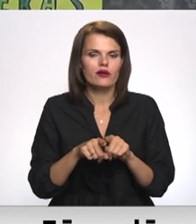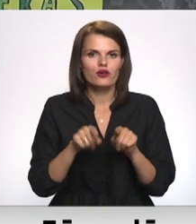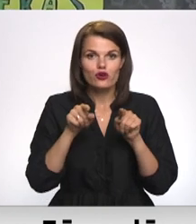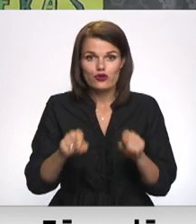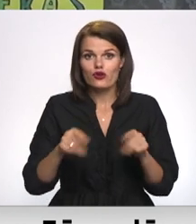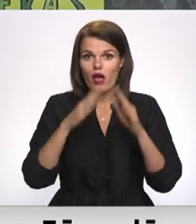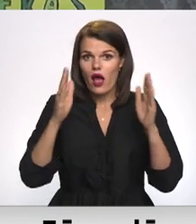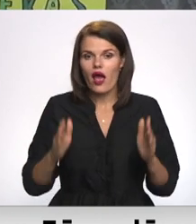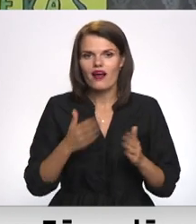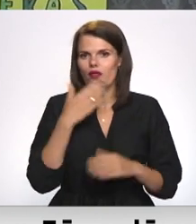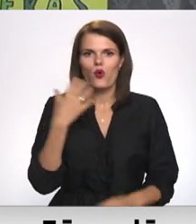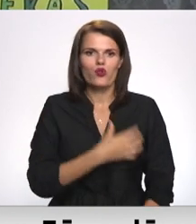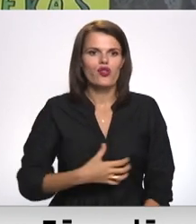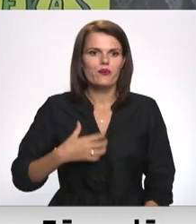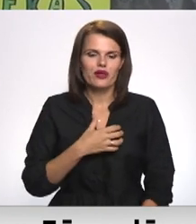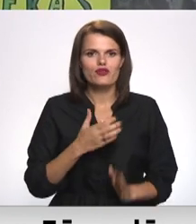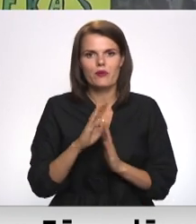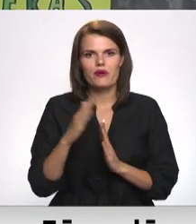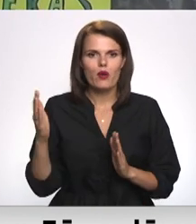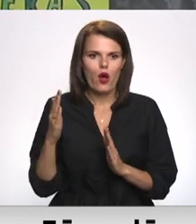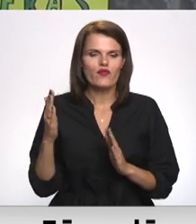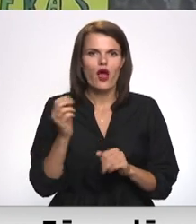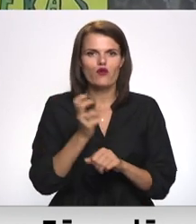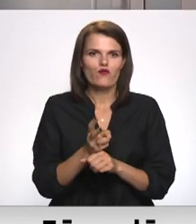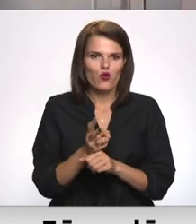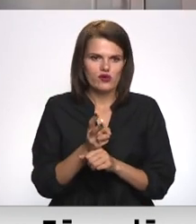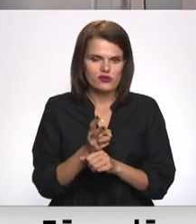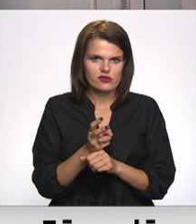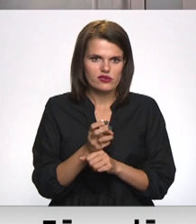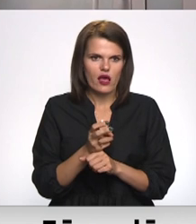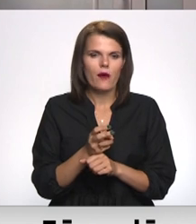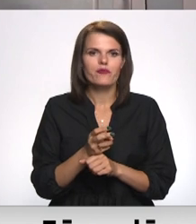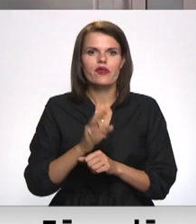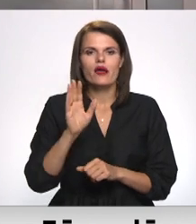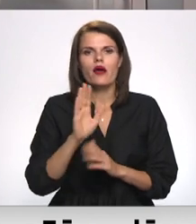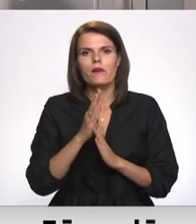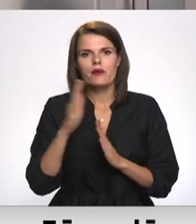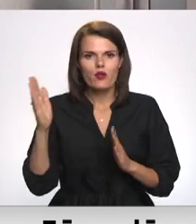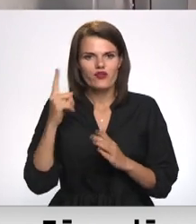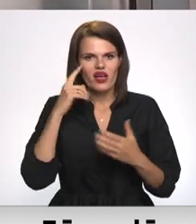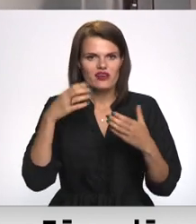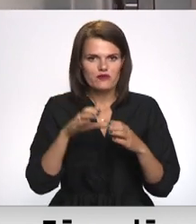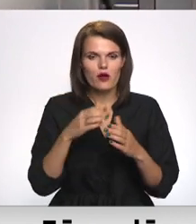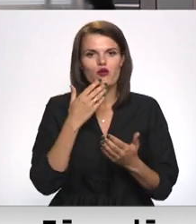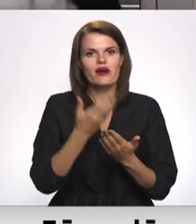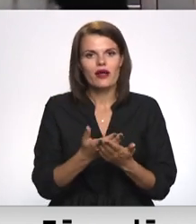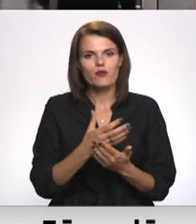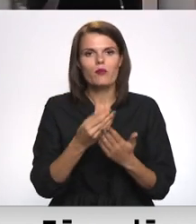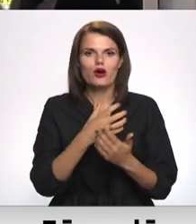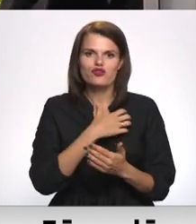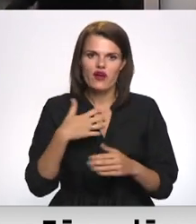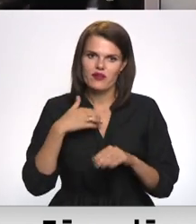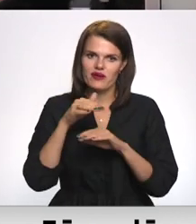šī ēka nav nepieciešama biblioteku funkcijai. Nacionālās bibliotekas padome gan rekomendējusi